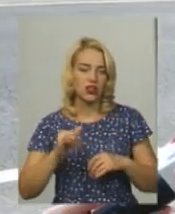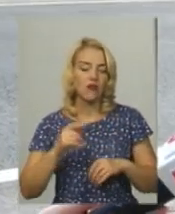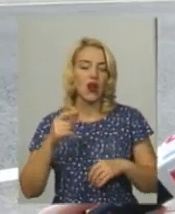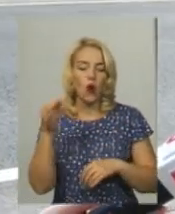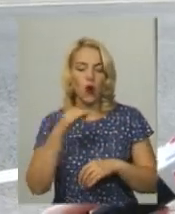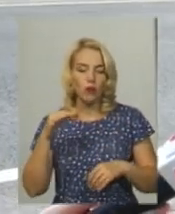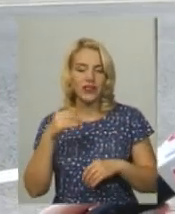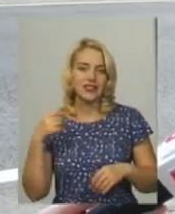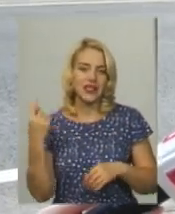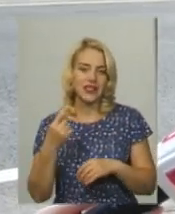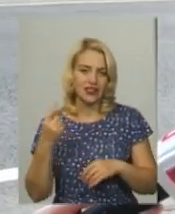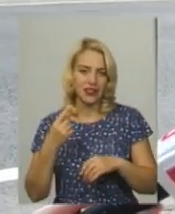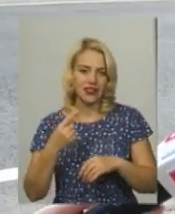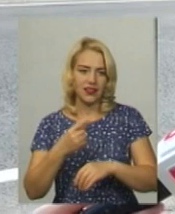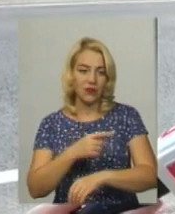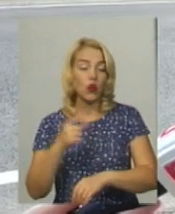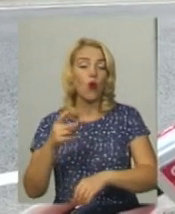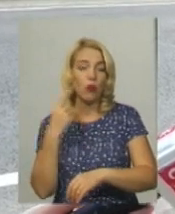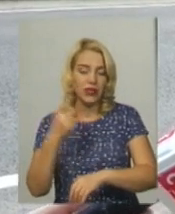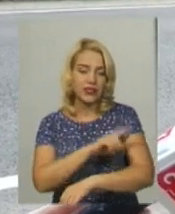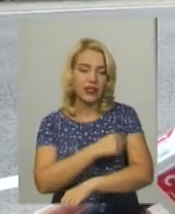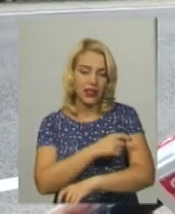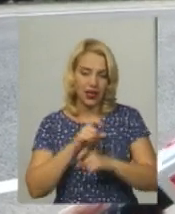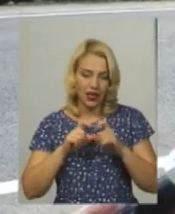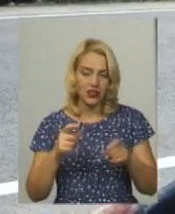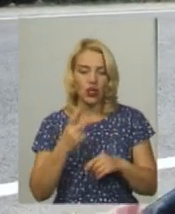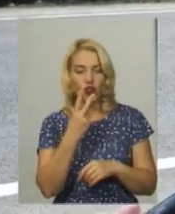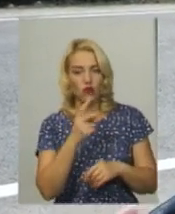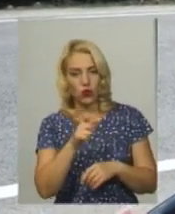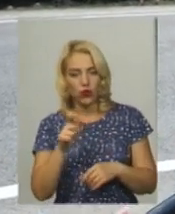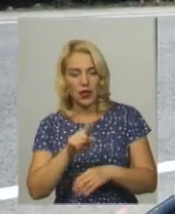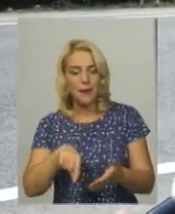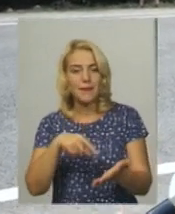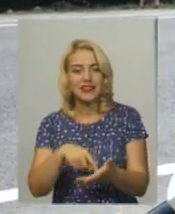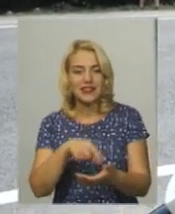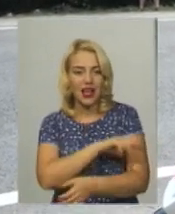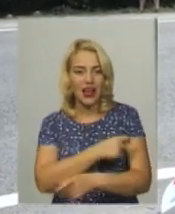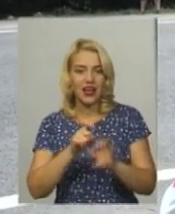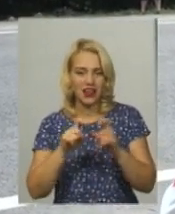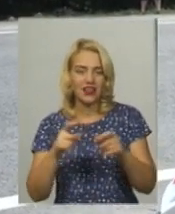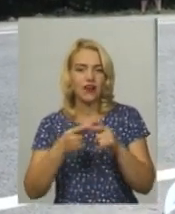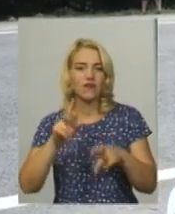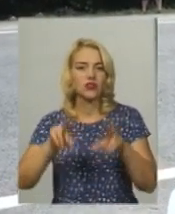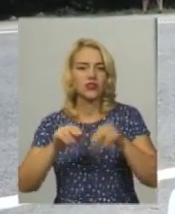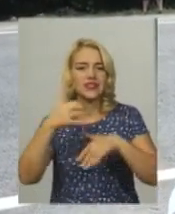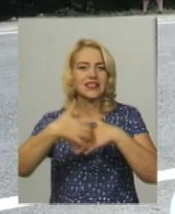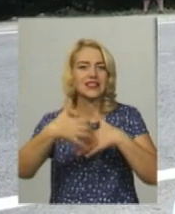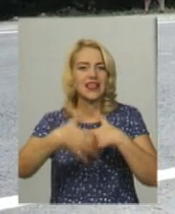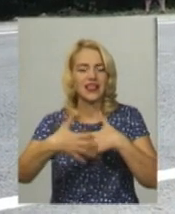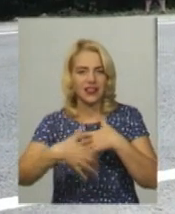Двоє пацієнтів поступило в другу міську лікарню, які середньої, ближче